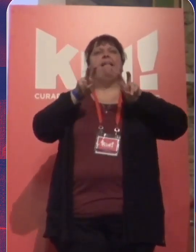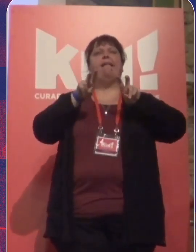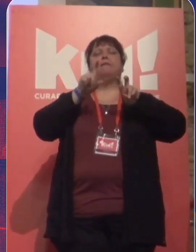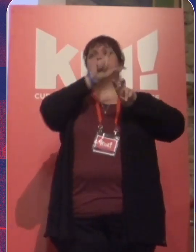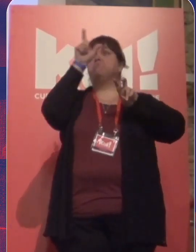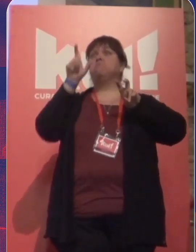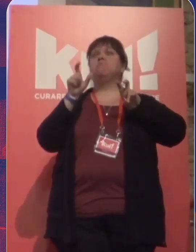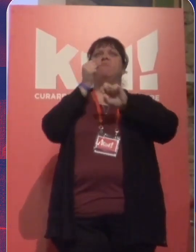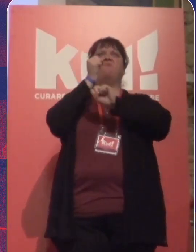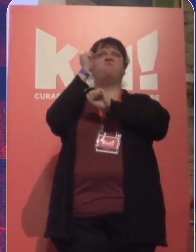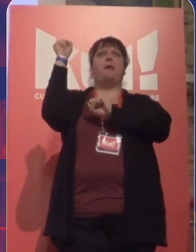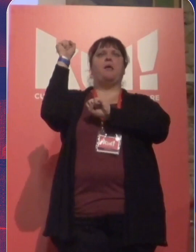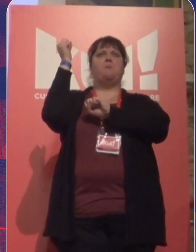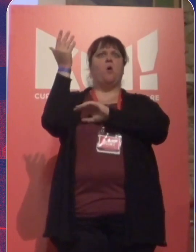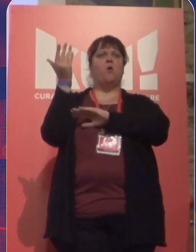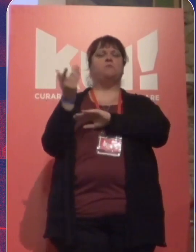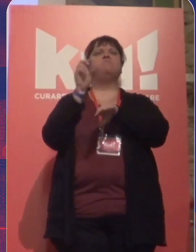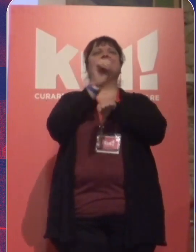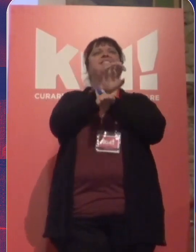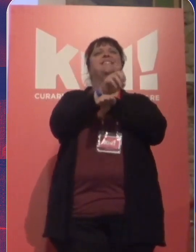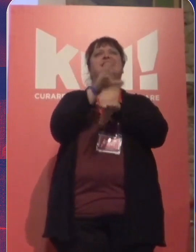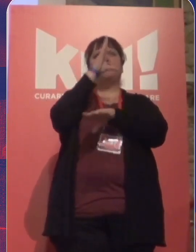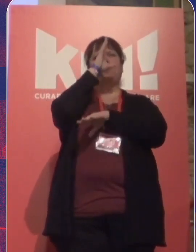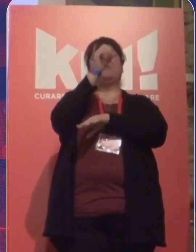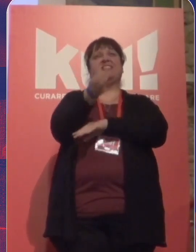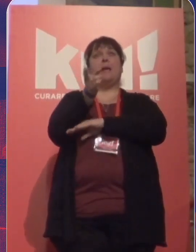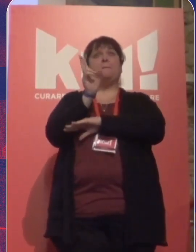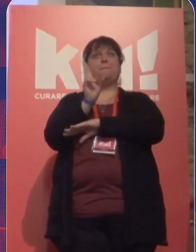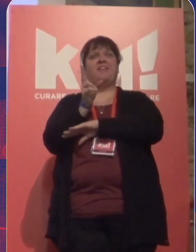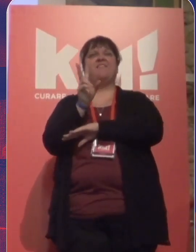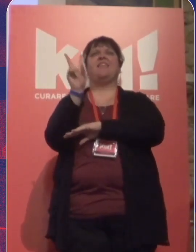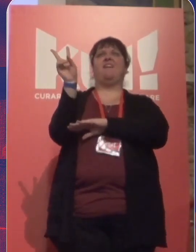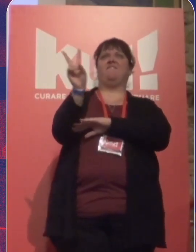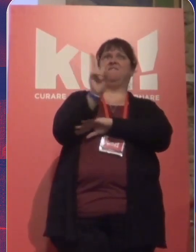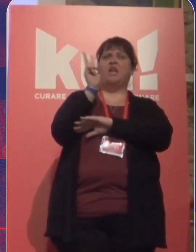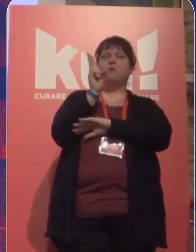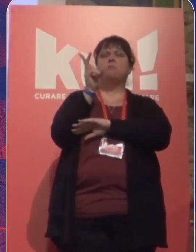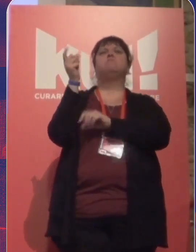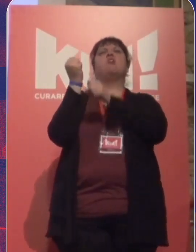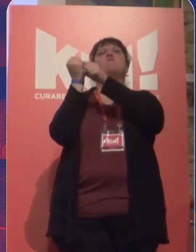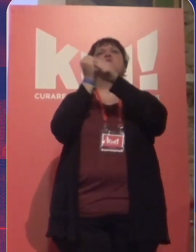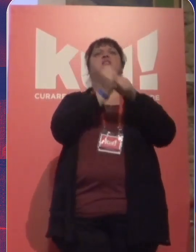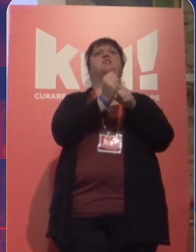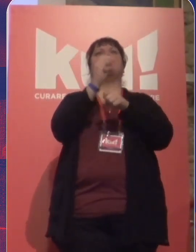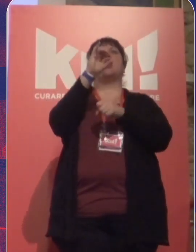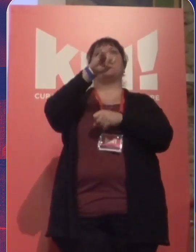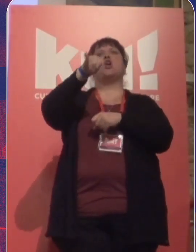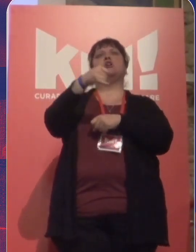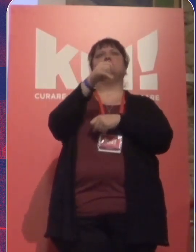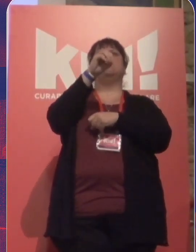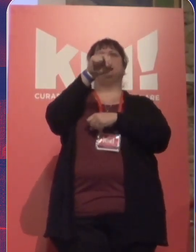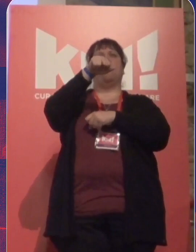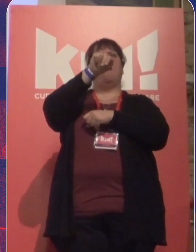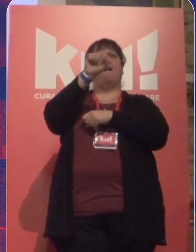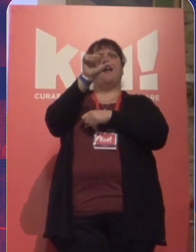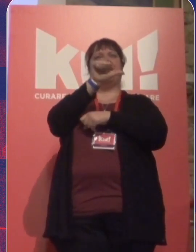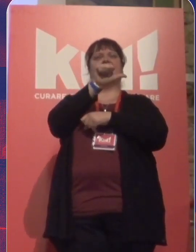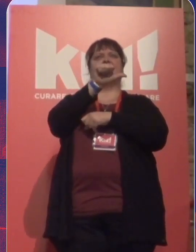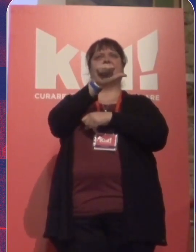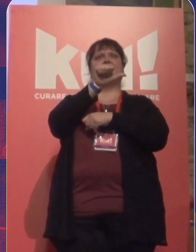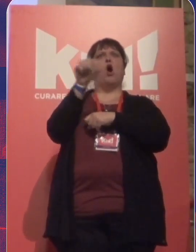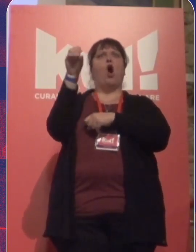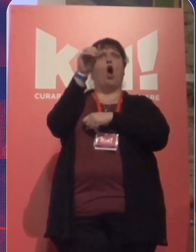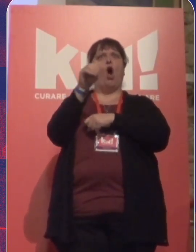insegna all'università di pavia e di verona e fondatore di jonas onlus centro di clinica psicoanalitica